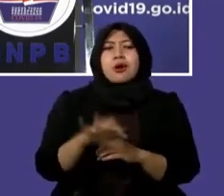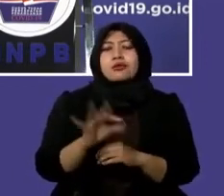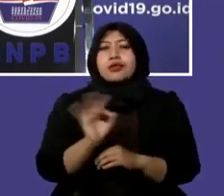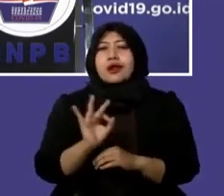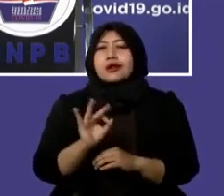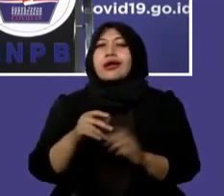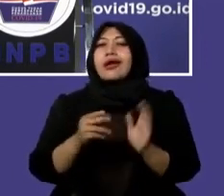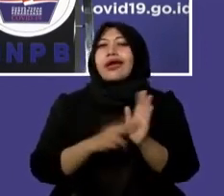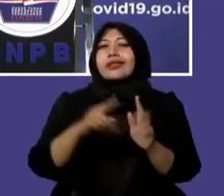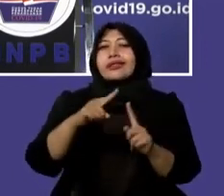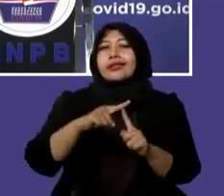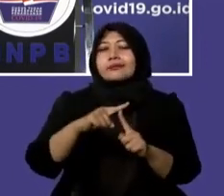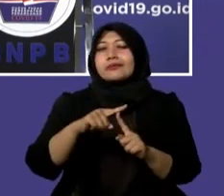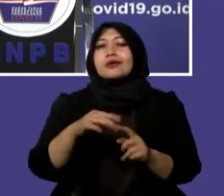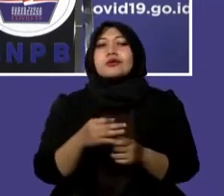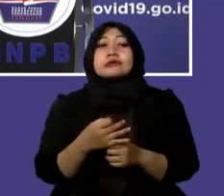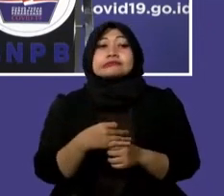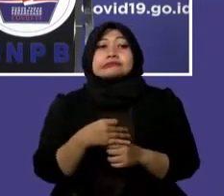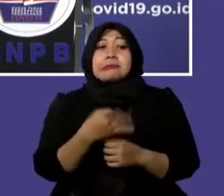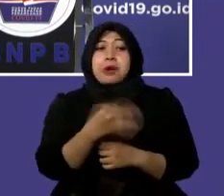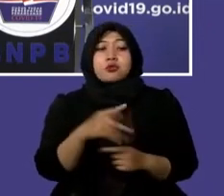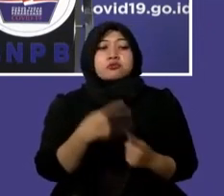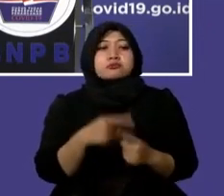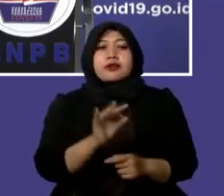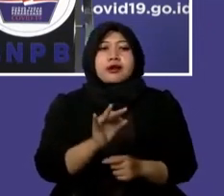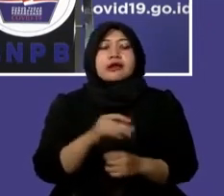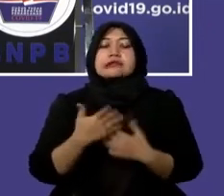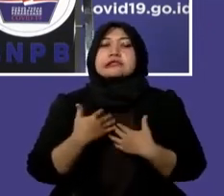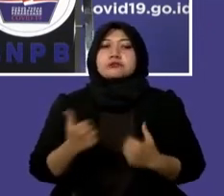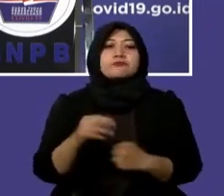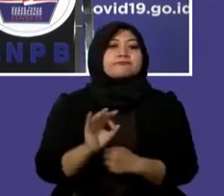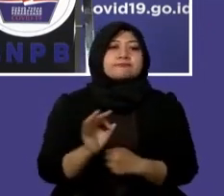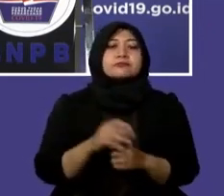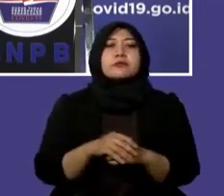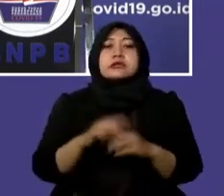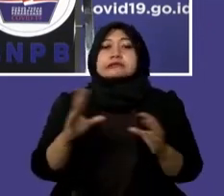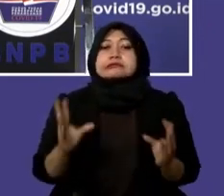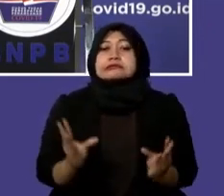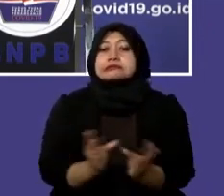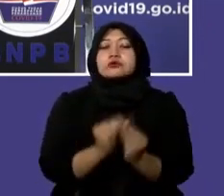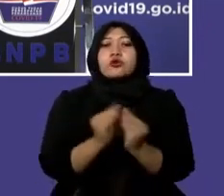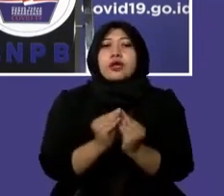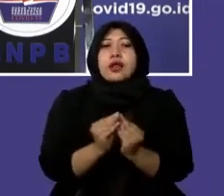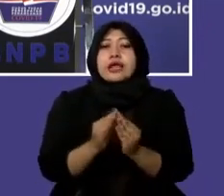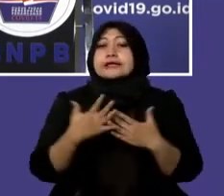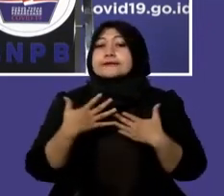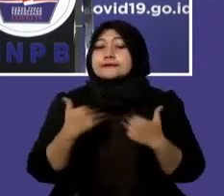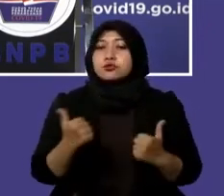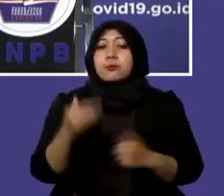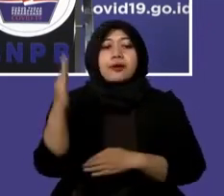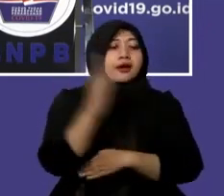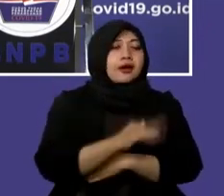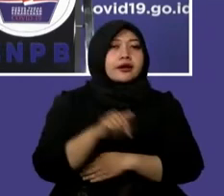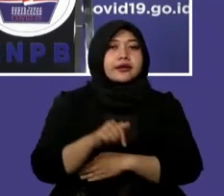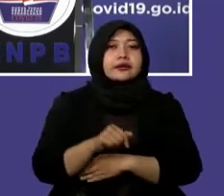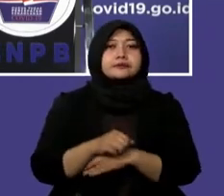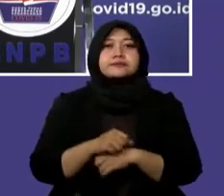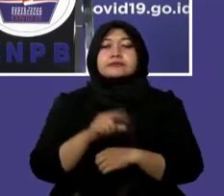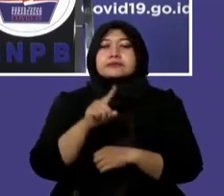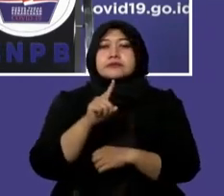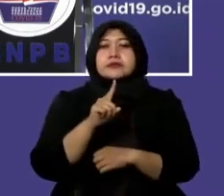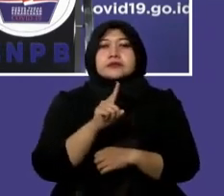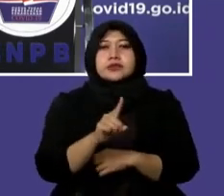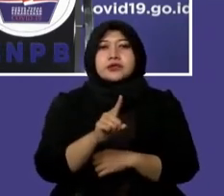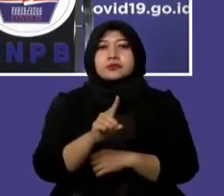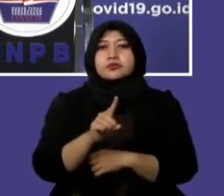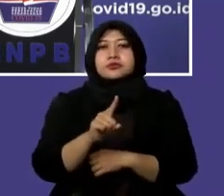baru dan tidak ada pelaporan kasus sembuh. Kasus sembuh total yang kita dapatkan pada hari ini adalah